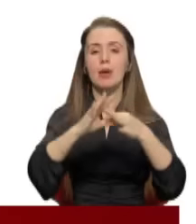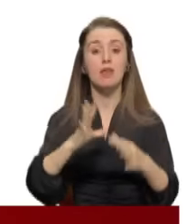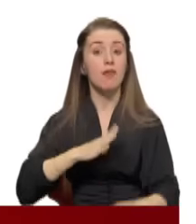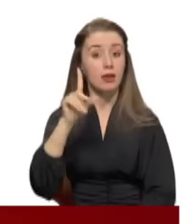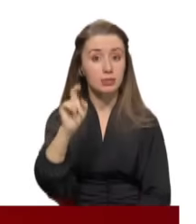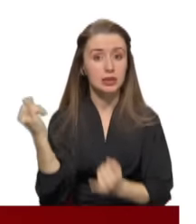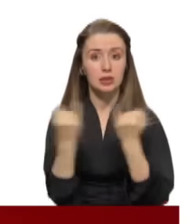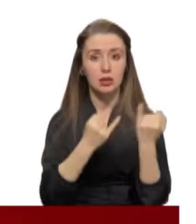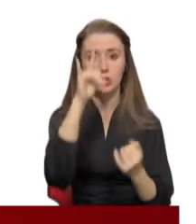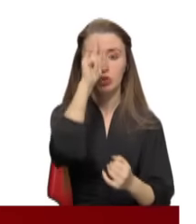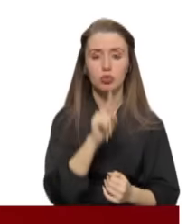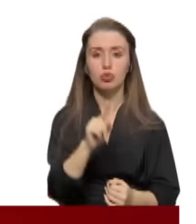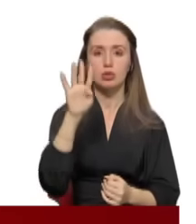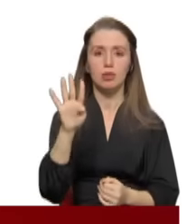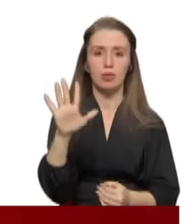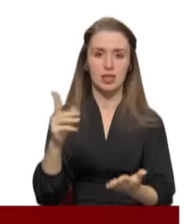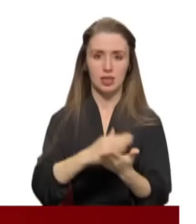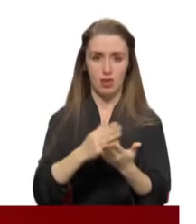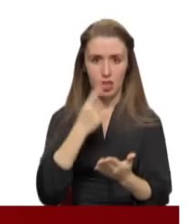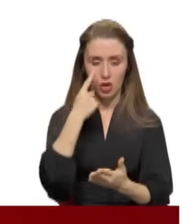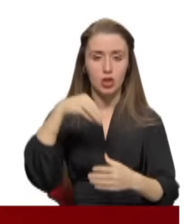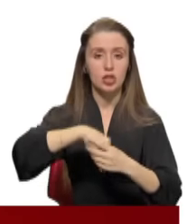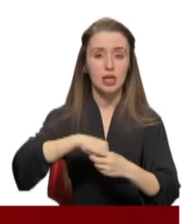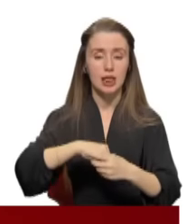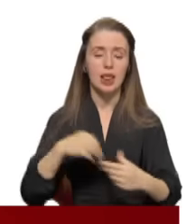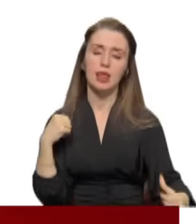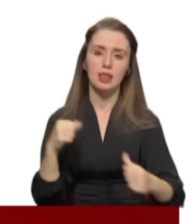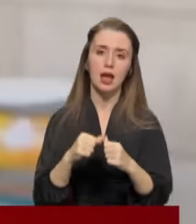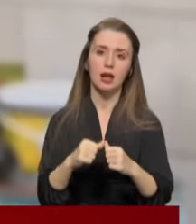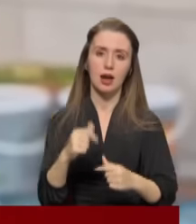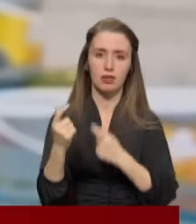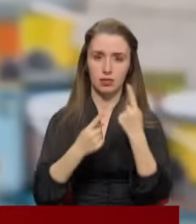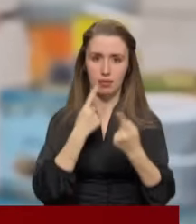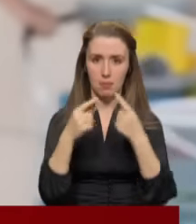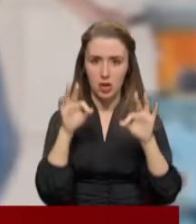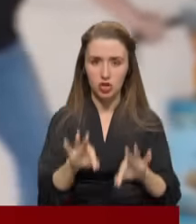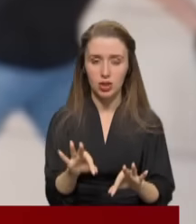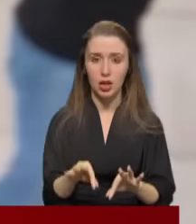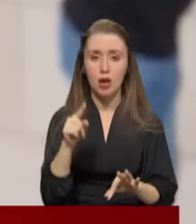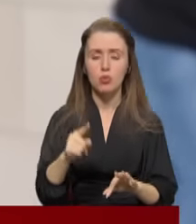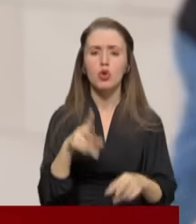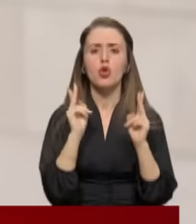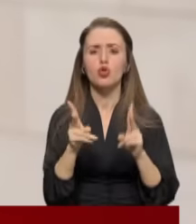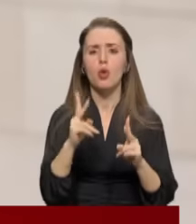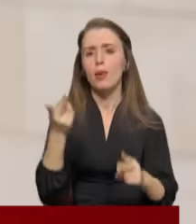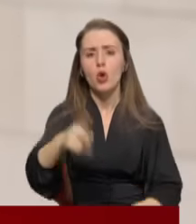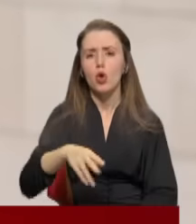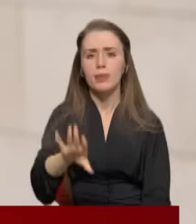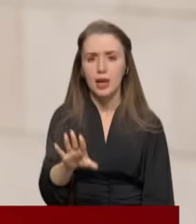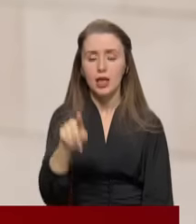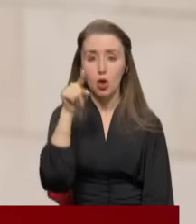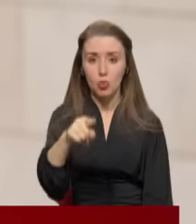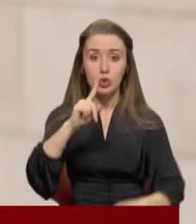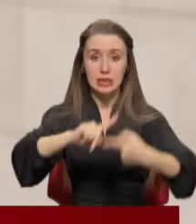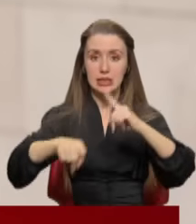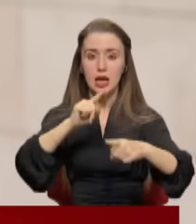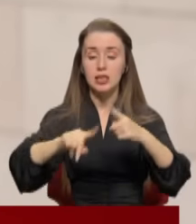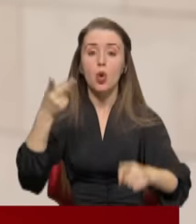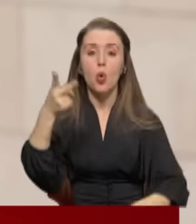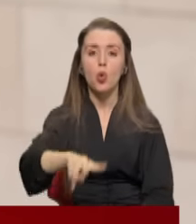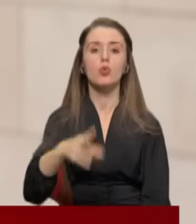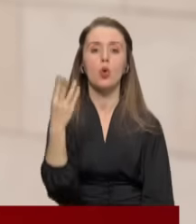tartışması, 145 sayfalık iddianamenin içeriğiyle bir kez daha raftan indi. Bunun bir sıradan cinayet olmadığını, bunun aslında bir siyasi